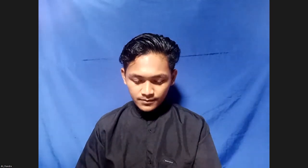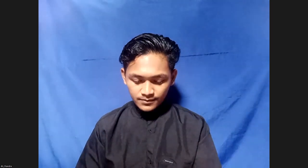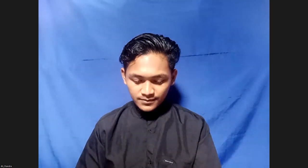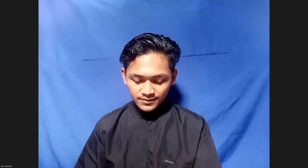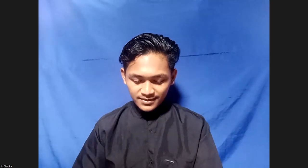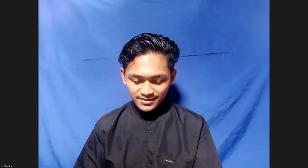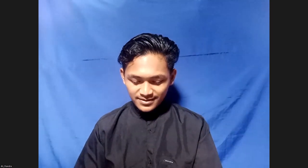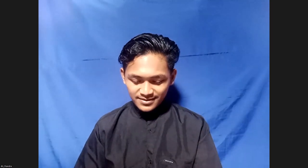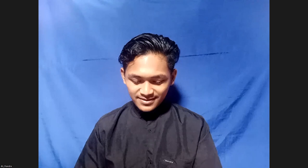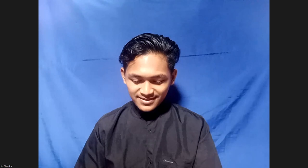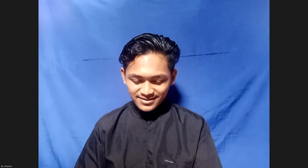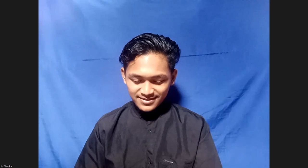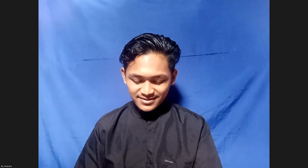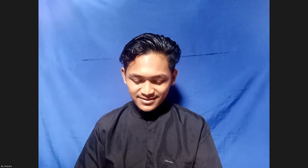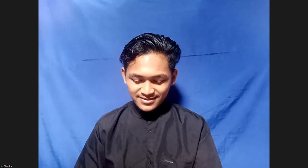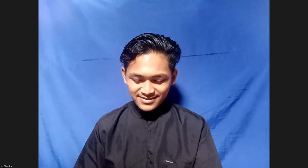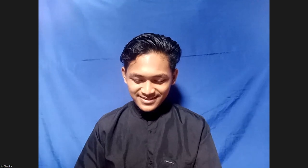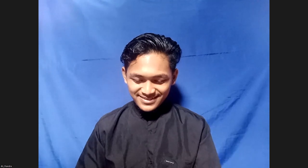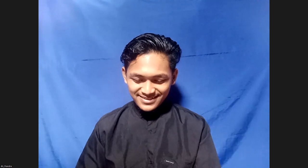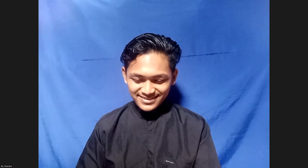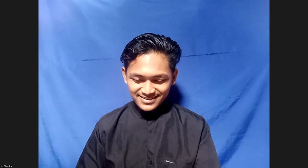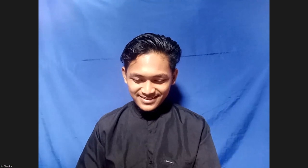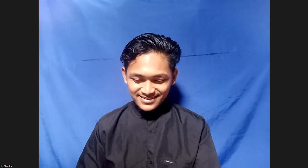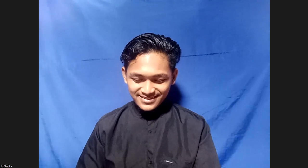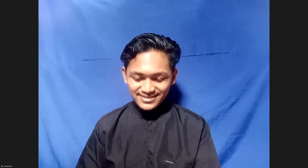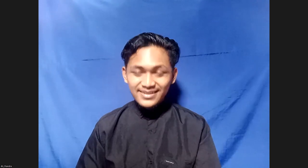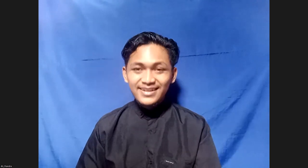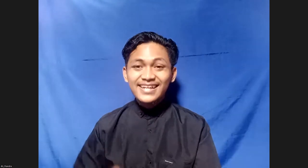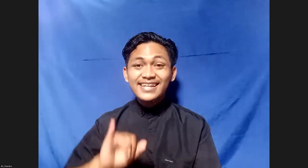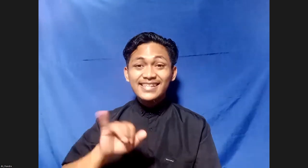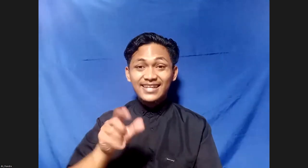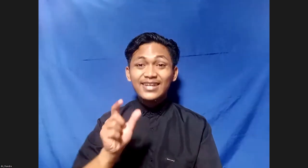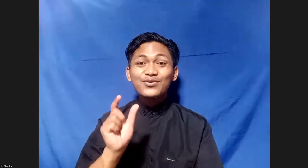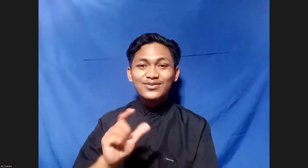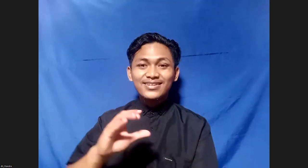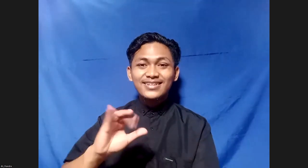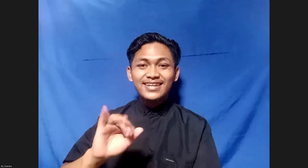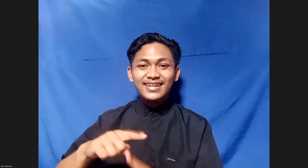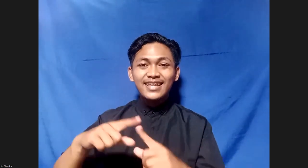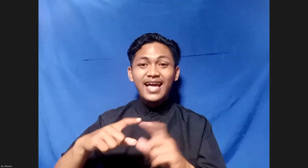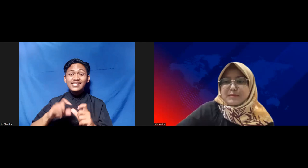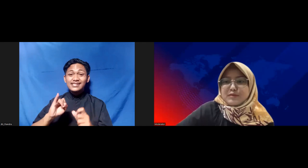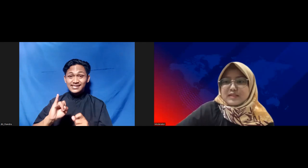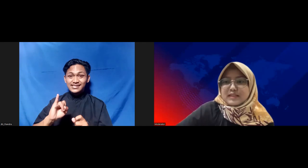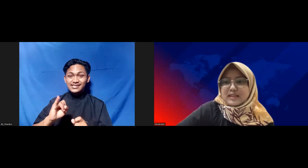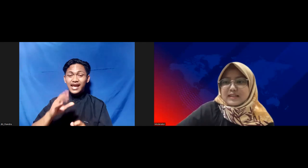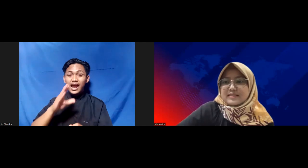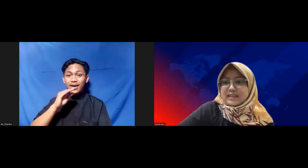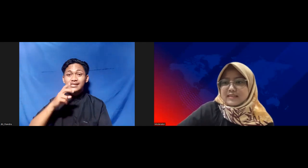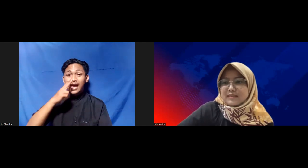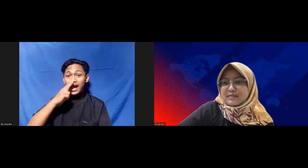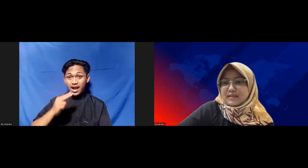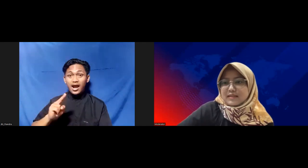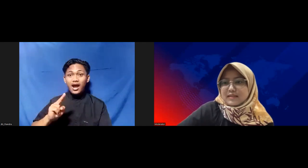Oke jadi untuk si tas yang berbahasa Arab ini tadi adalah pertanyaan dari Kak arhami Yunita ini Kak Rahma Yunita